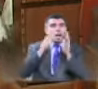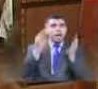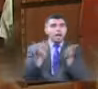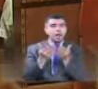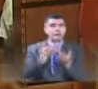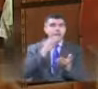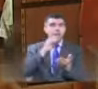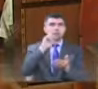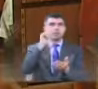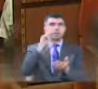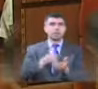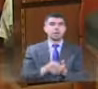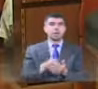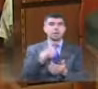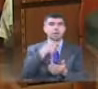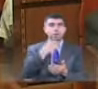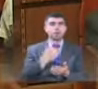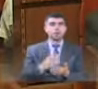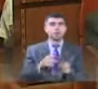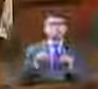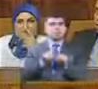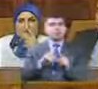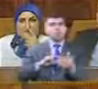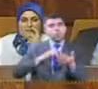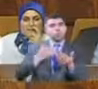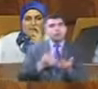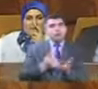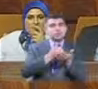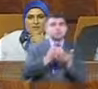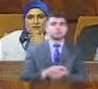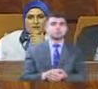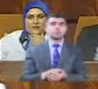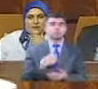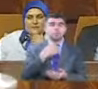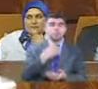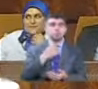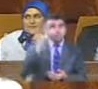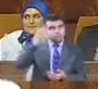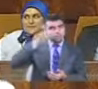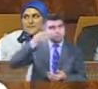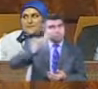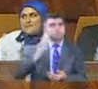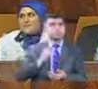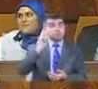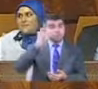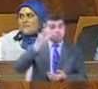وأحمد الله لي ولكم نعمة بلوغها. بالمناسبة نهنئ الحكومة